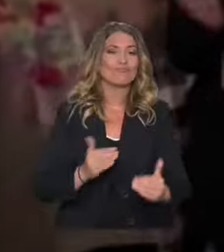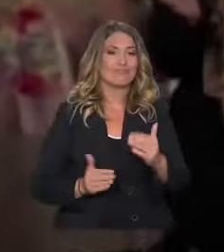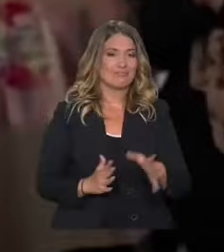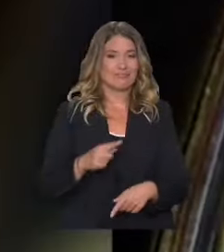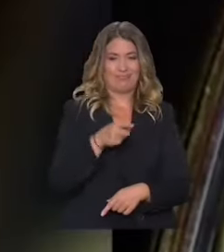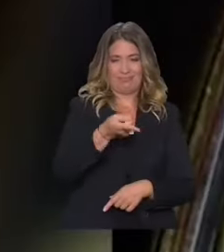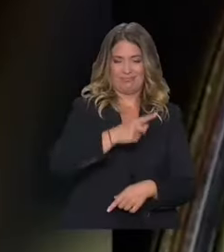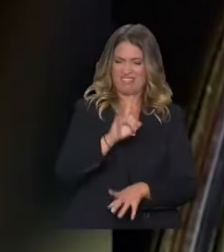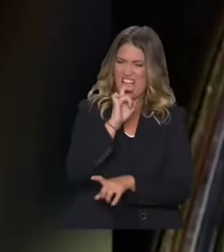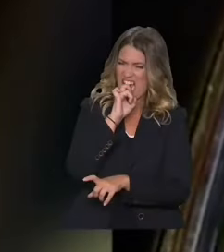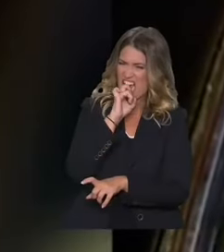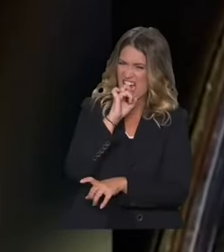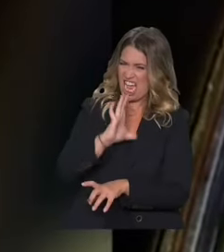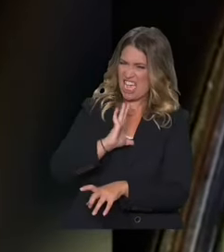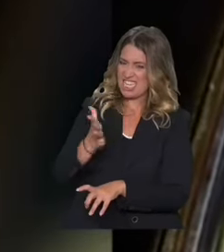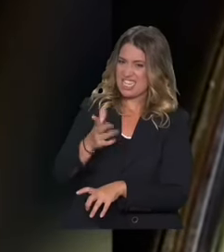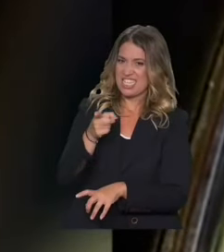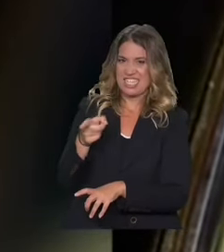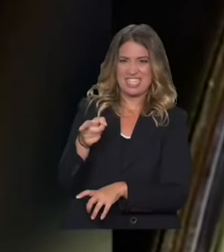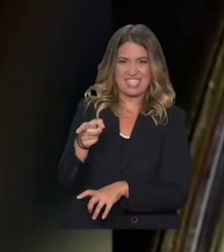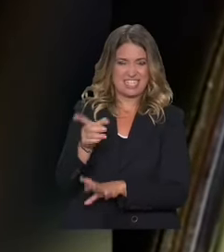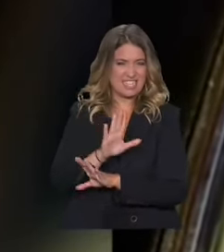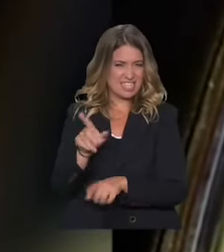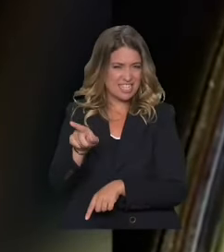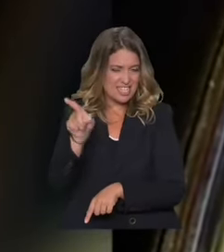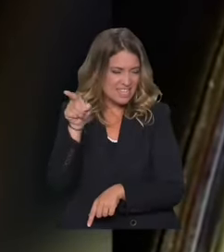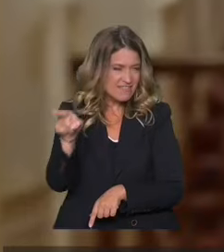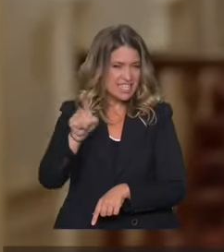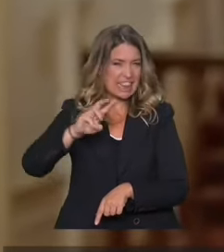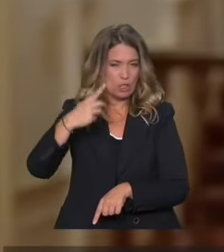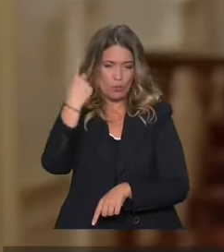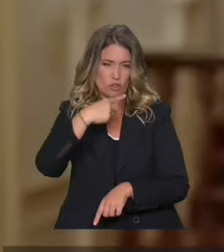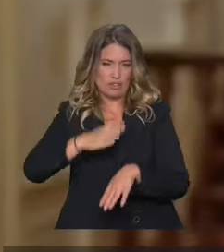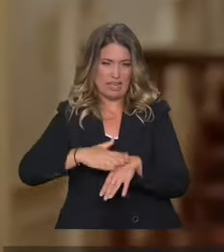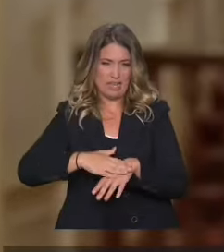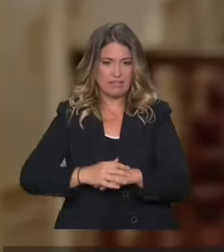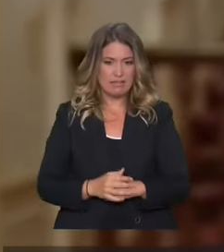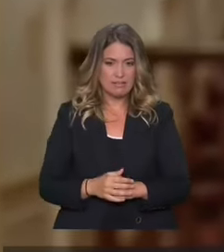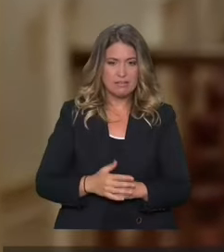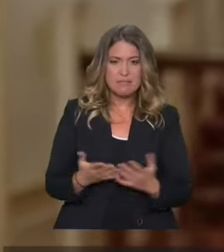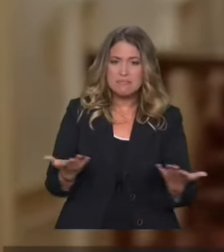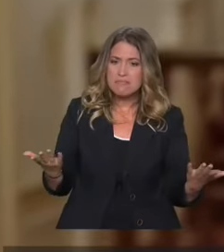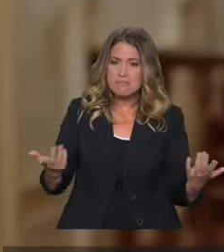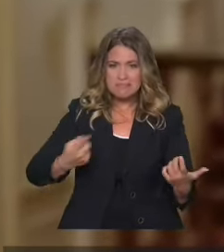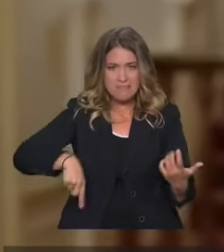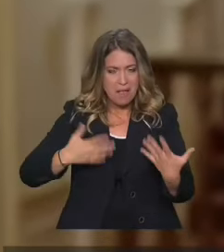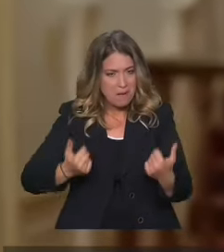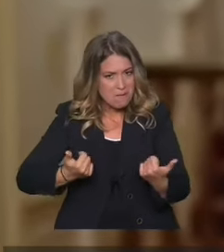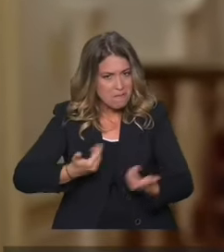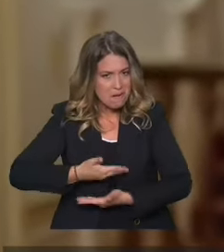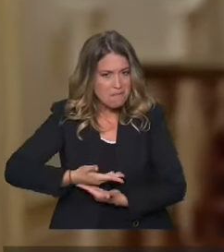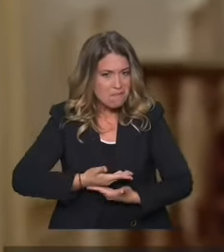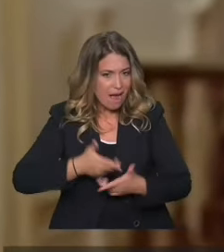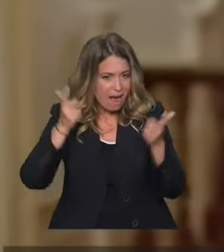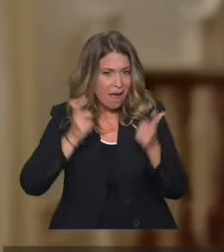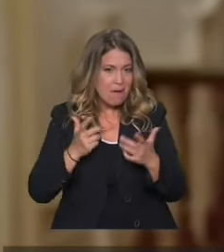στη Βρετανία και το εσαΐ τρίτο πρόσωπο στον πρώτο γάμο του με την Νταϊάννα. We've got babies, we've got weddings, we've got a bit of